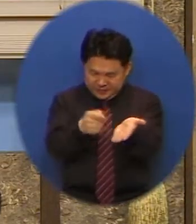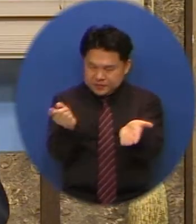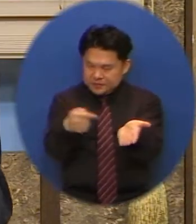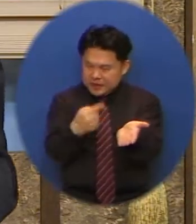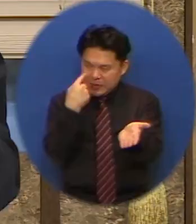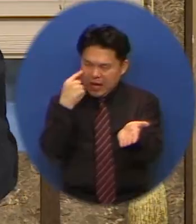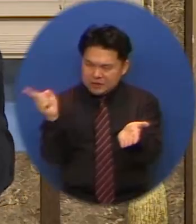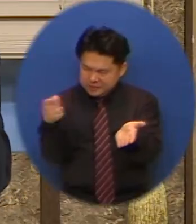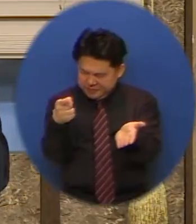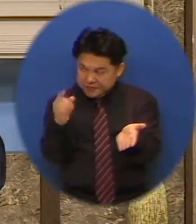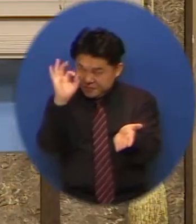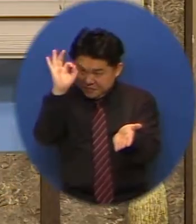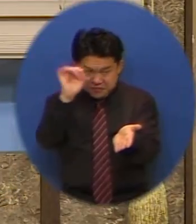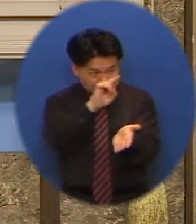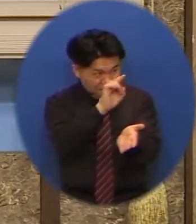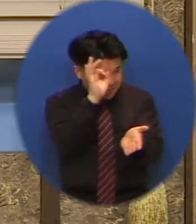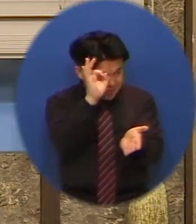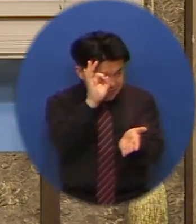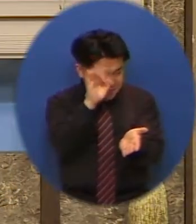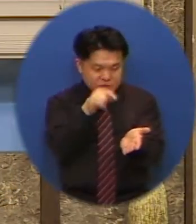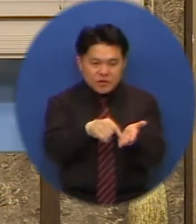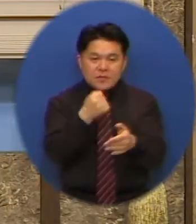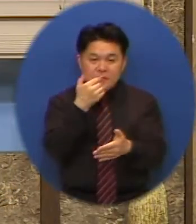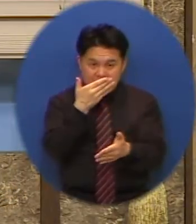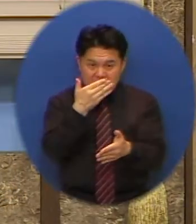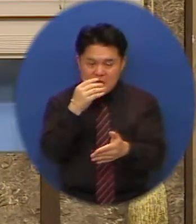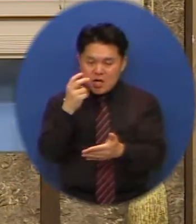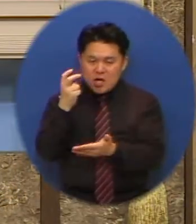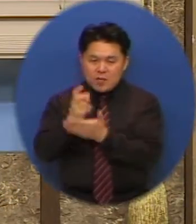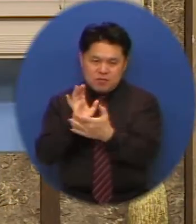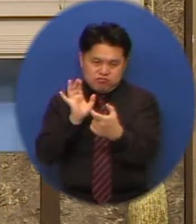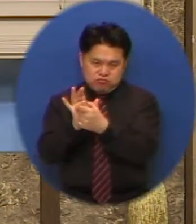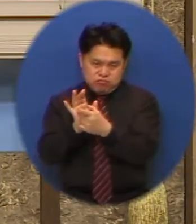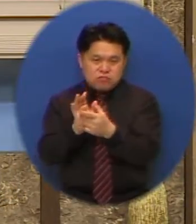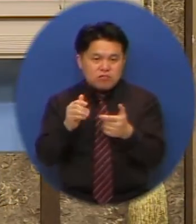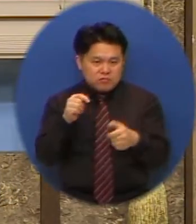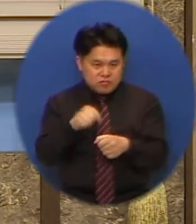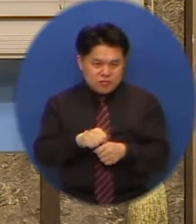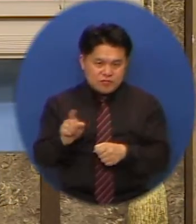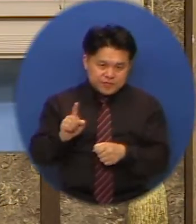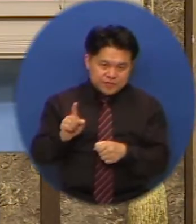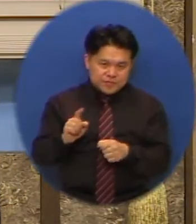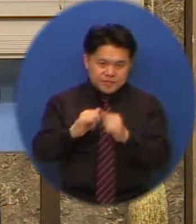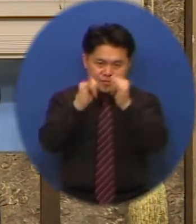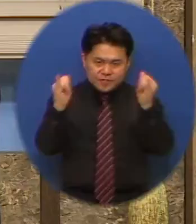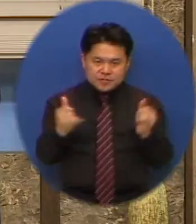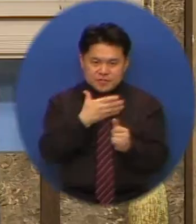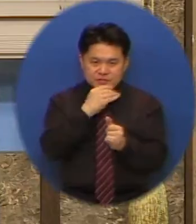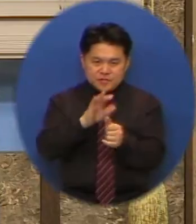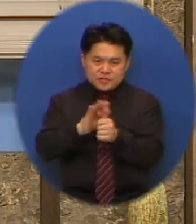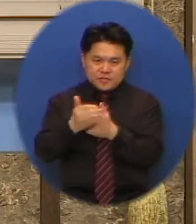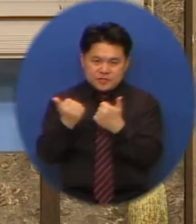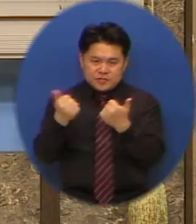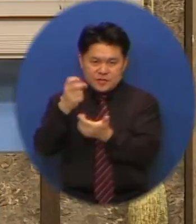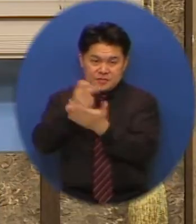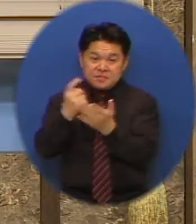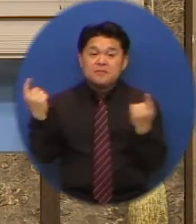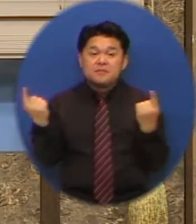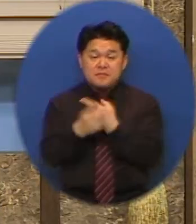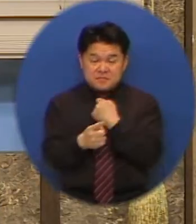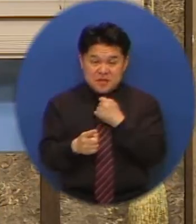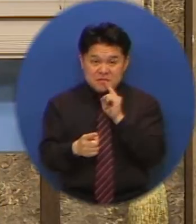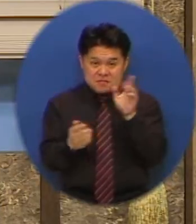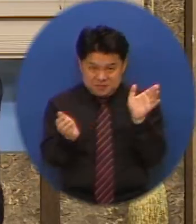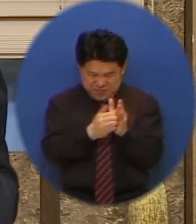했고 그걸 할 수 있는 이제 법적 근거를 마련해야 되기 때문에 저희가 이제 사회복지협의회 법을 개정한다는